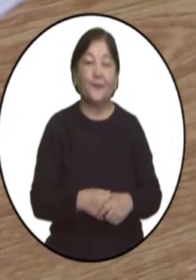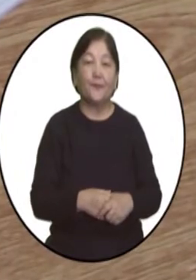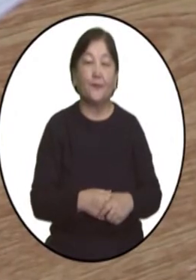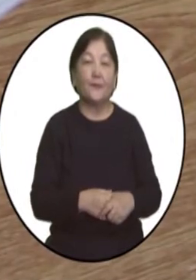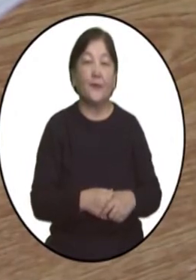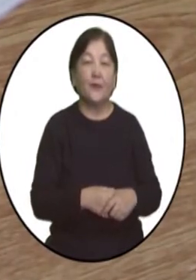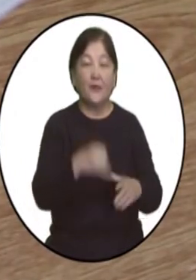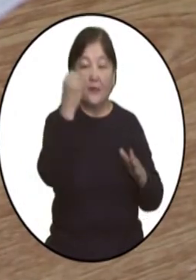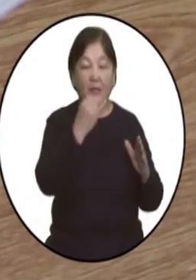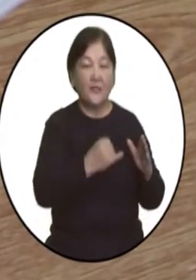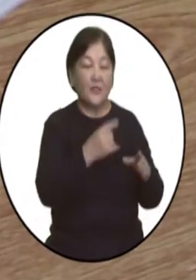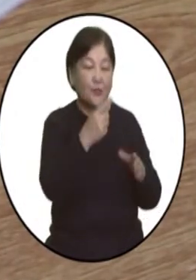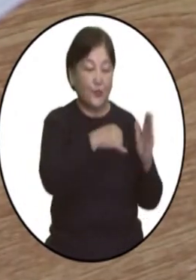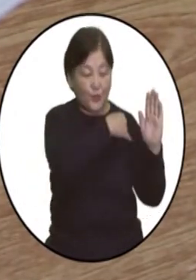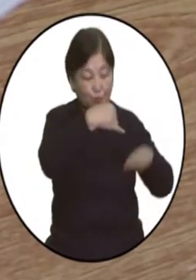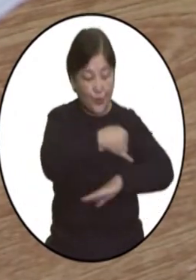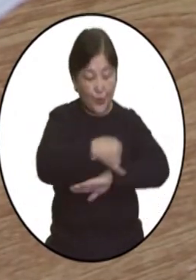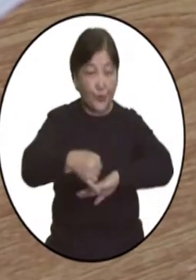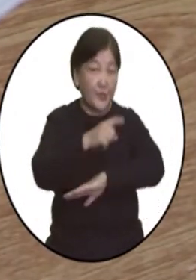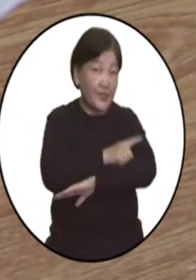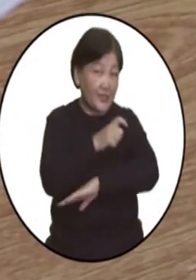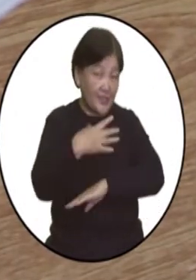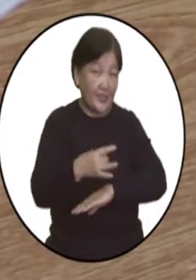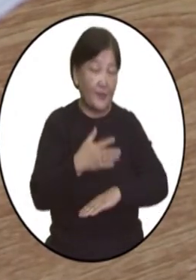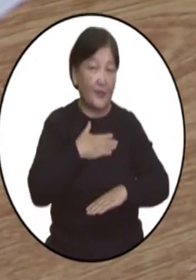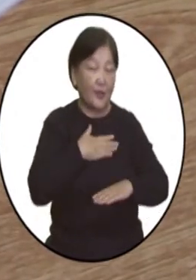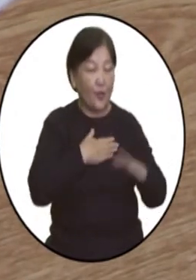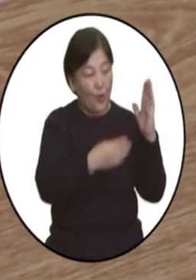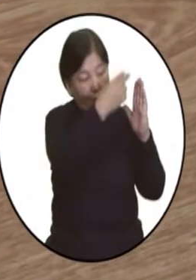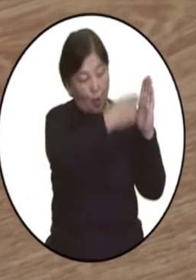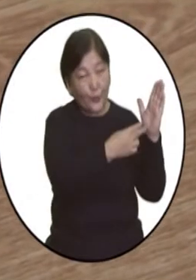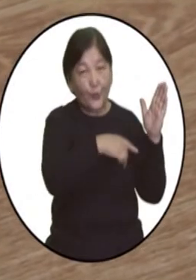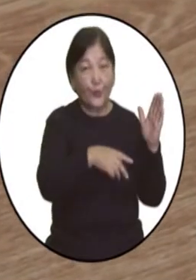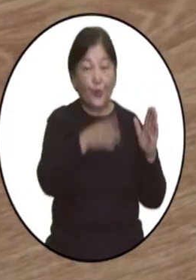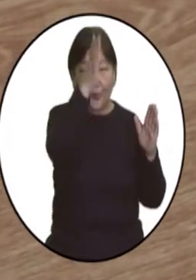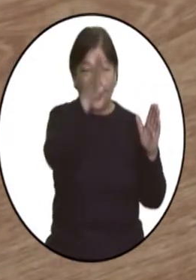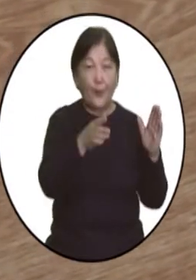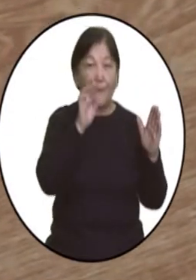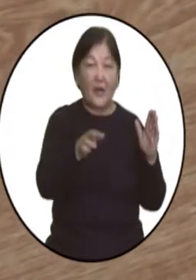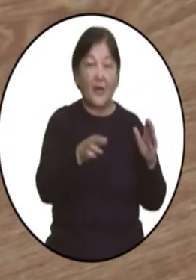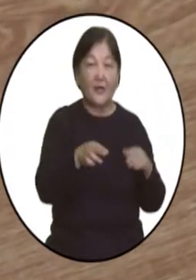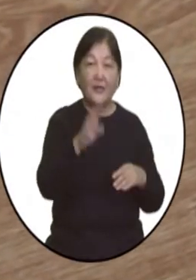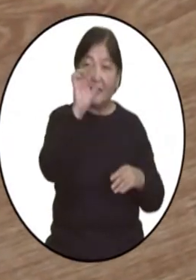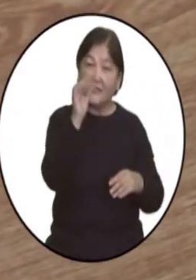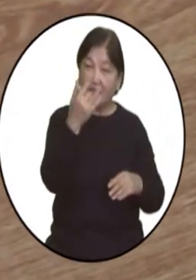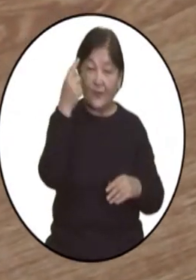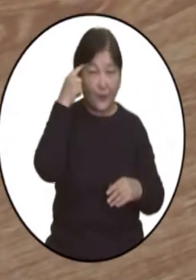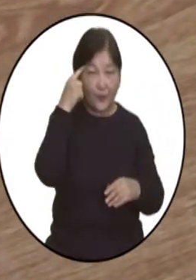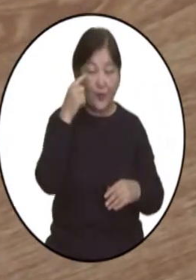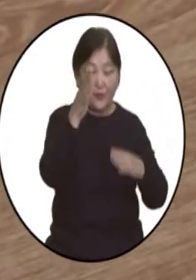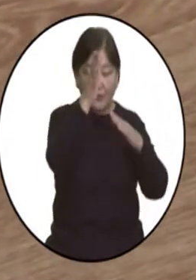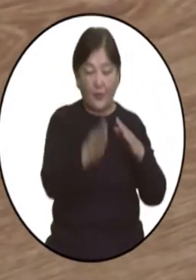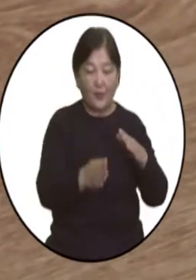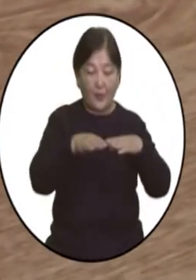Дизайн зурагзүйн дүрслэх геометри агуулгаар окторгод байгаа дүрсийг төсөөлөхдөө цэгийг төсөөлөхдөө хавтгайн